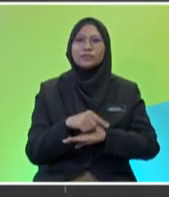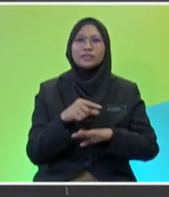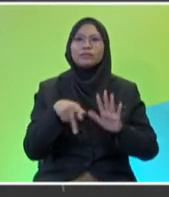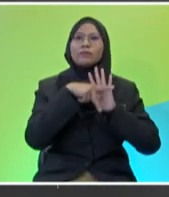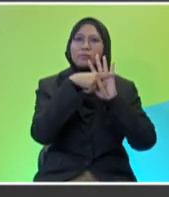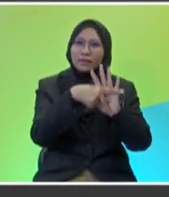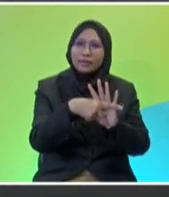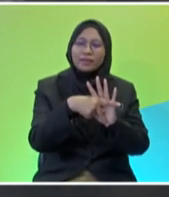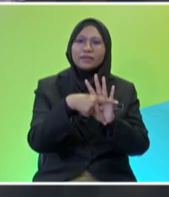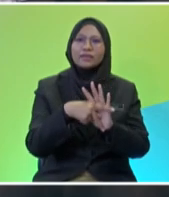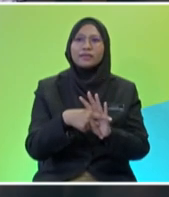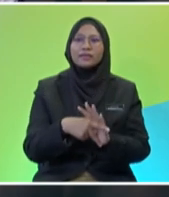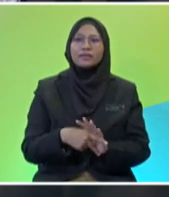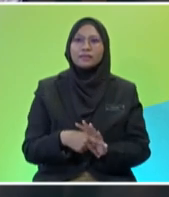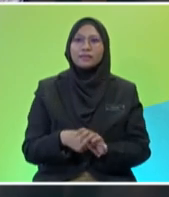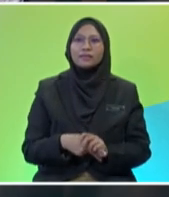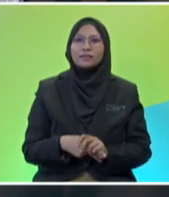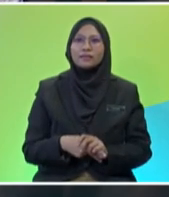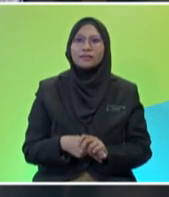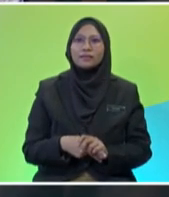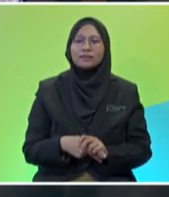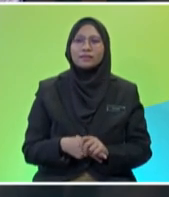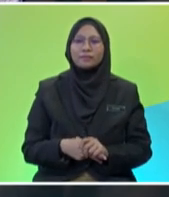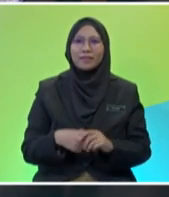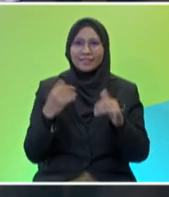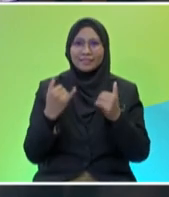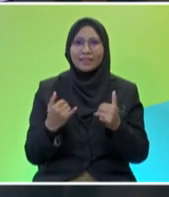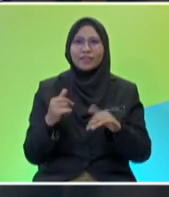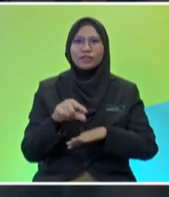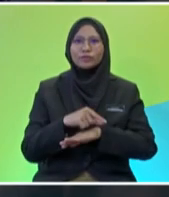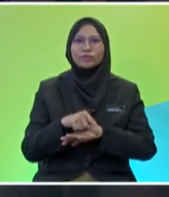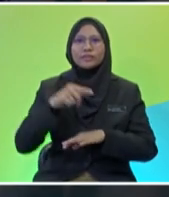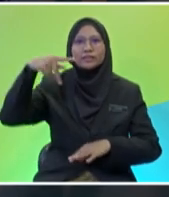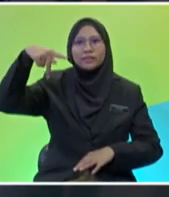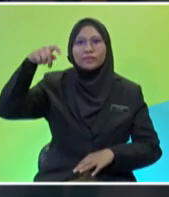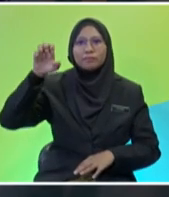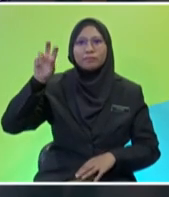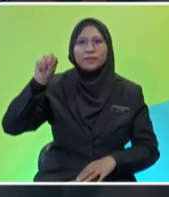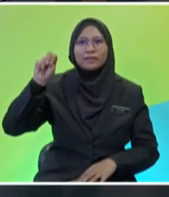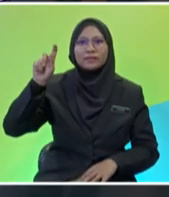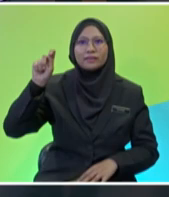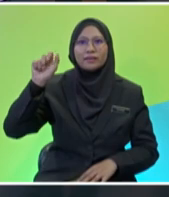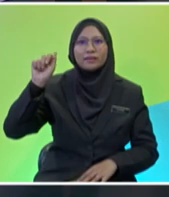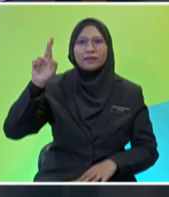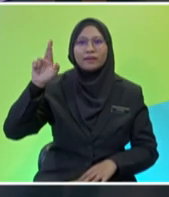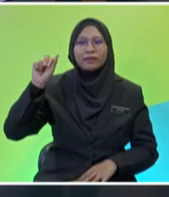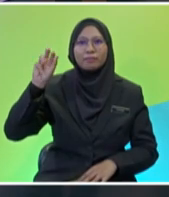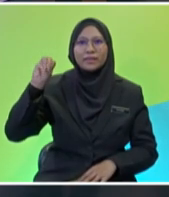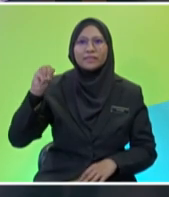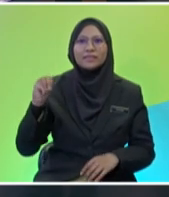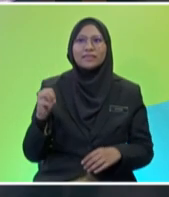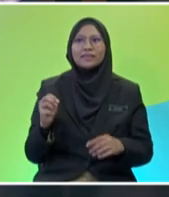tapi kaidah ini adalah saya bagi saya Dia sangat menarik untuk golongan remaja